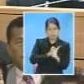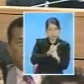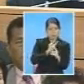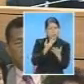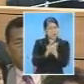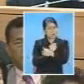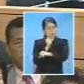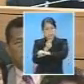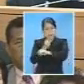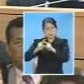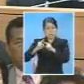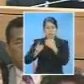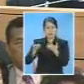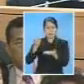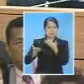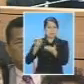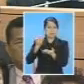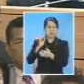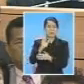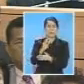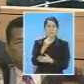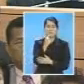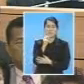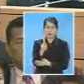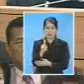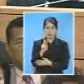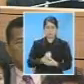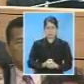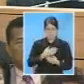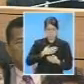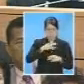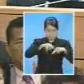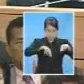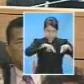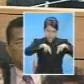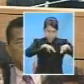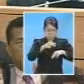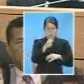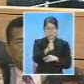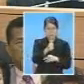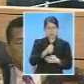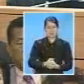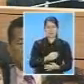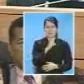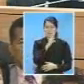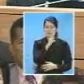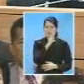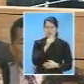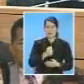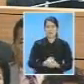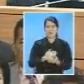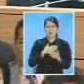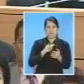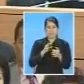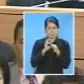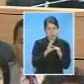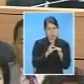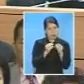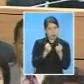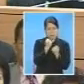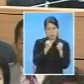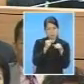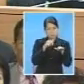รใดๆองค์กรท้องถิ่นฉะนั้นแล้วก็ขอไปตรวจสอบนะครับแล้วก็ผมท้าทายต่อ ถ้าเผื่อนะครับผมมีส่วนเกี่ยวข้องกับรถแม้